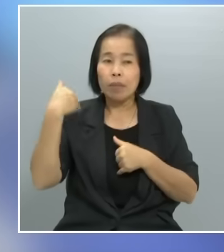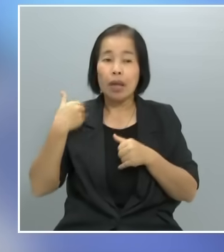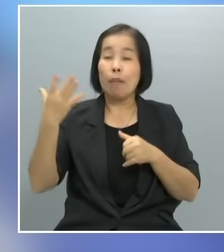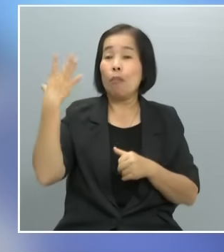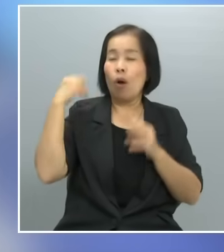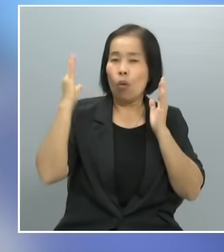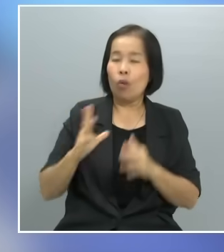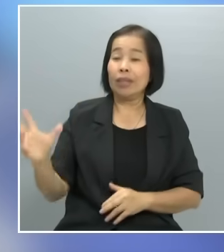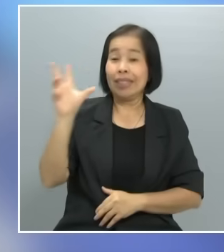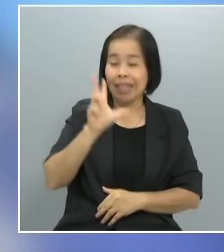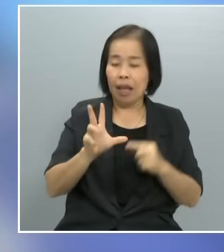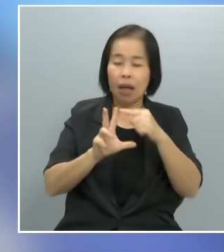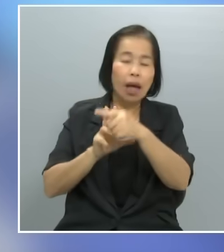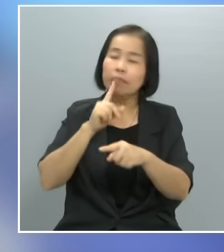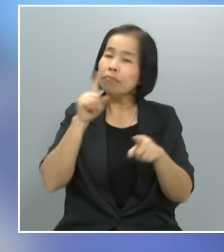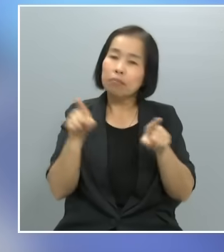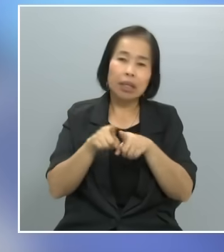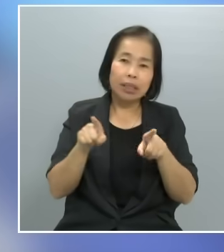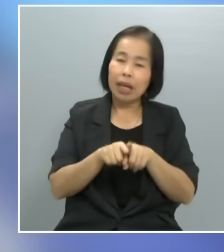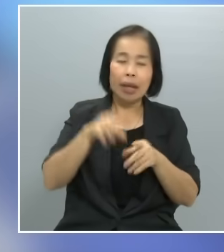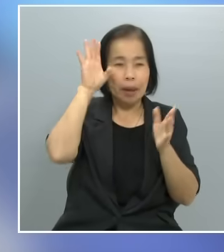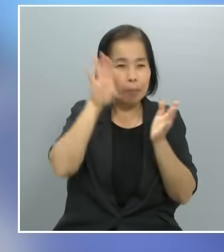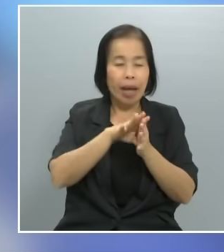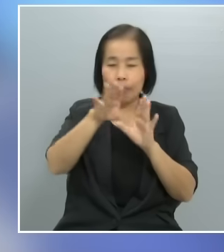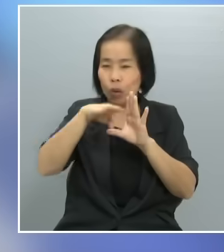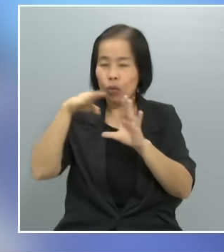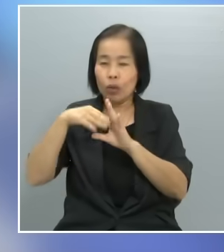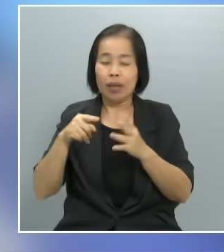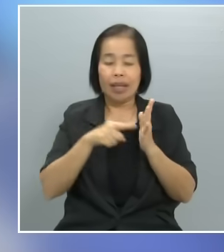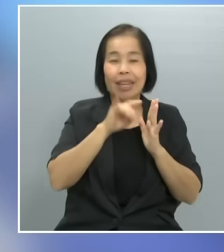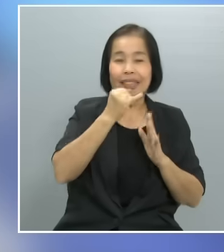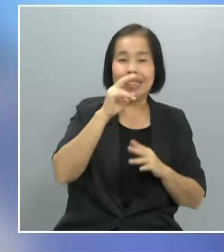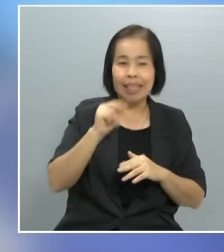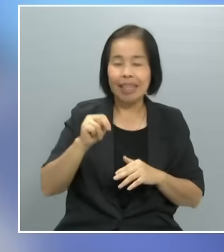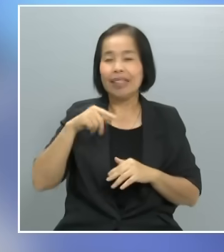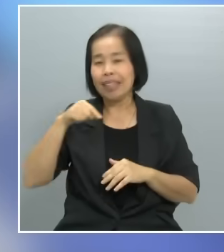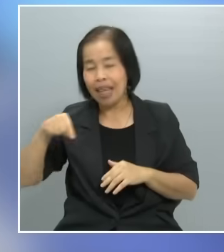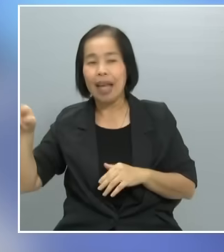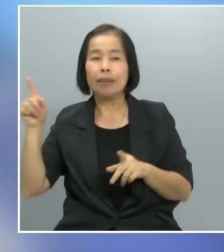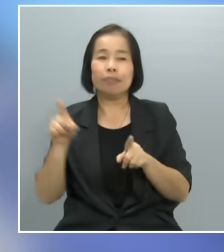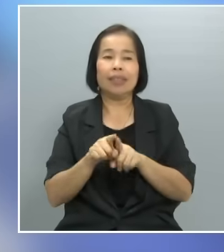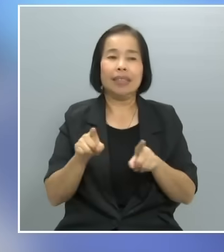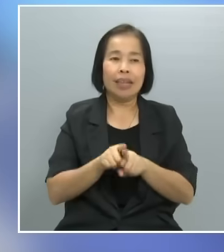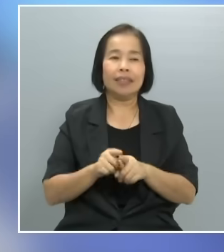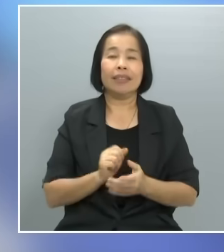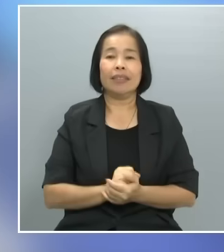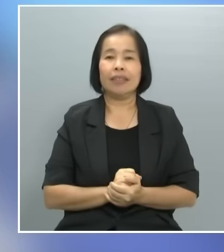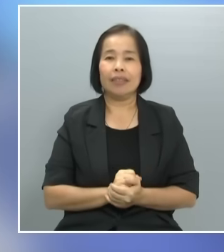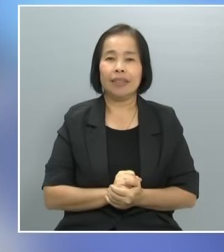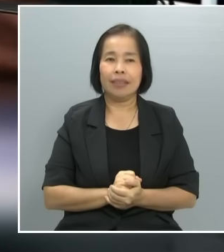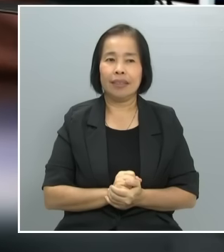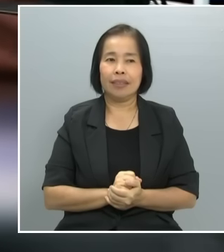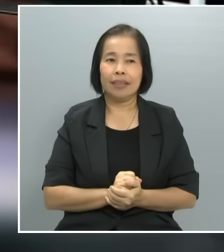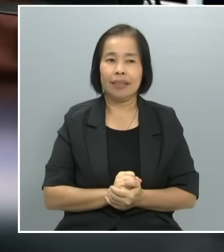นรุ่นโบ เจนรุ่นโบ เจนค่ะเจนค่ะ จำได ้ฉันชื่อเจนมากับนุ่นแล้วก็มากับ